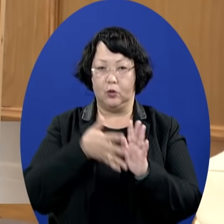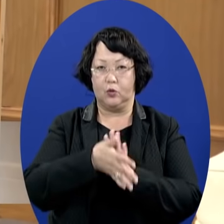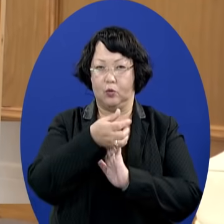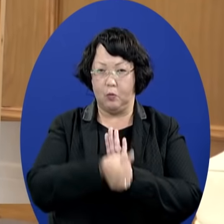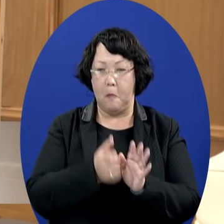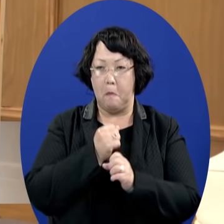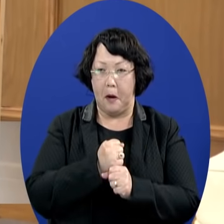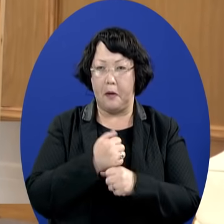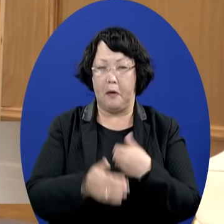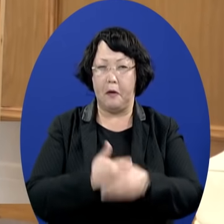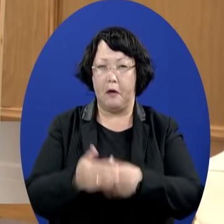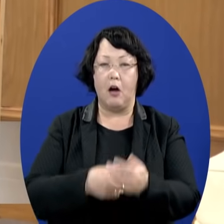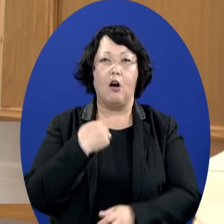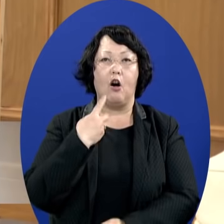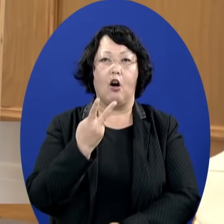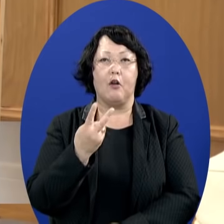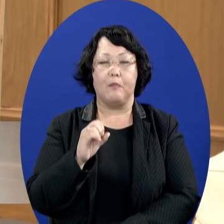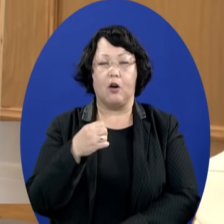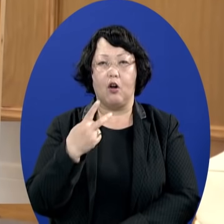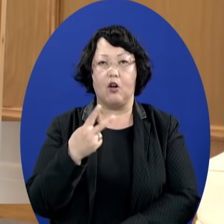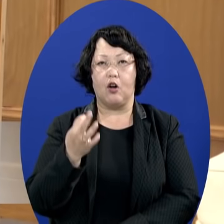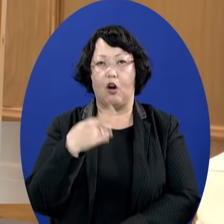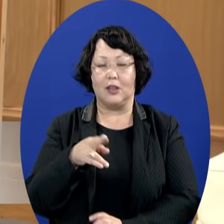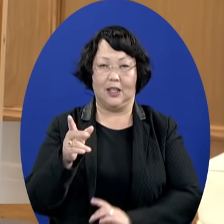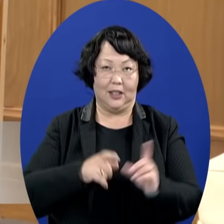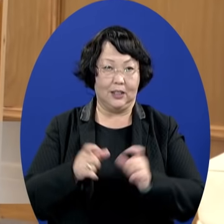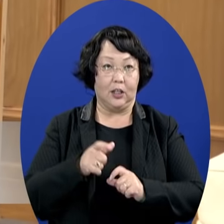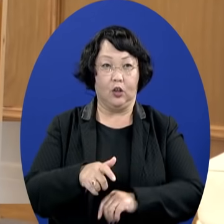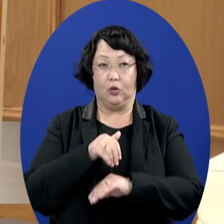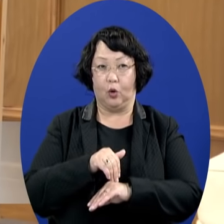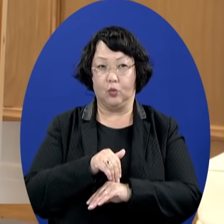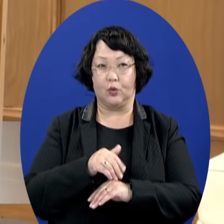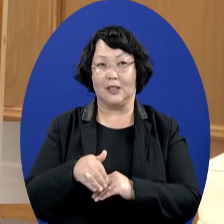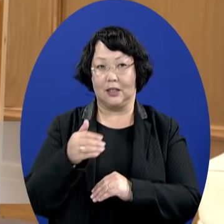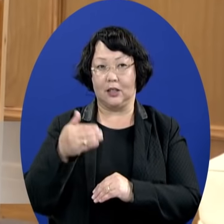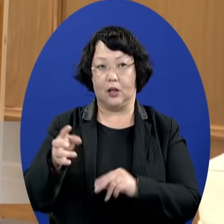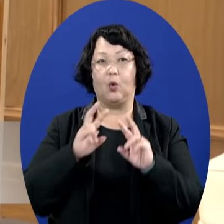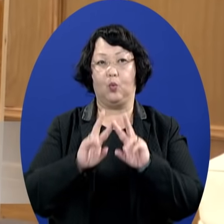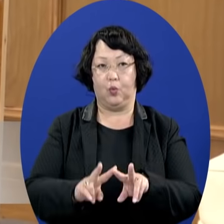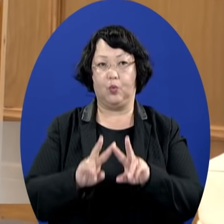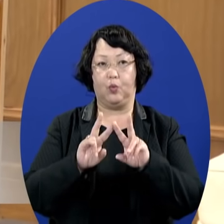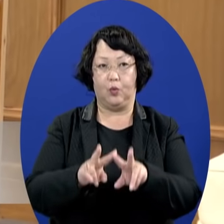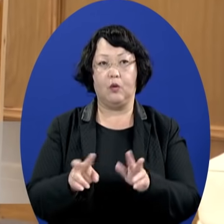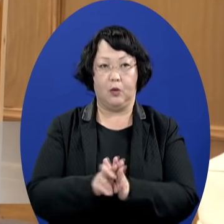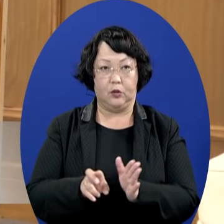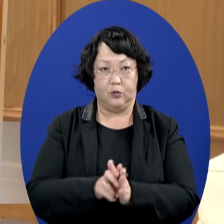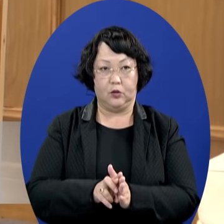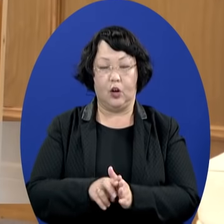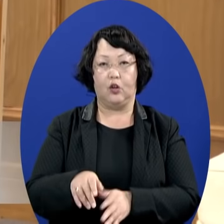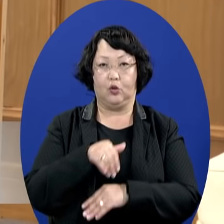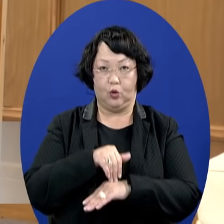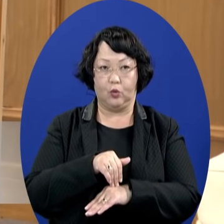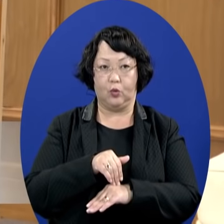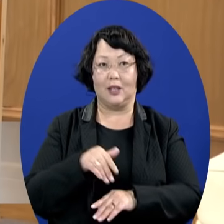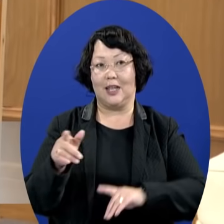онд буюу 2022 онд энэ эдийн засгийн одоо тогтворжилт өсөлт цаашаага үргэлжлэнэ. Өөрөөр хэлбэл тогтвортой